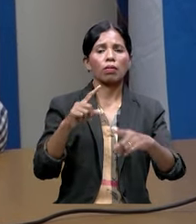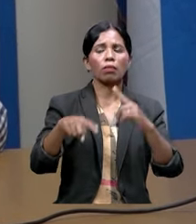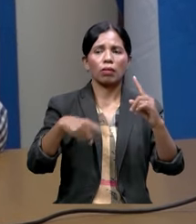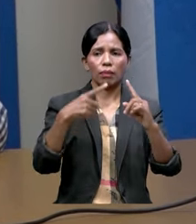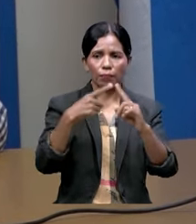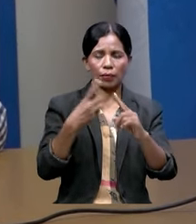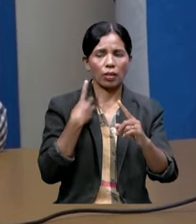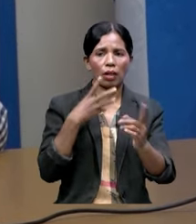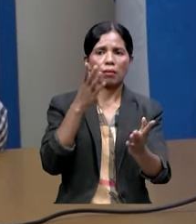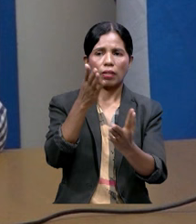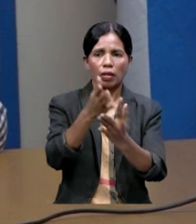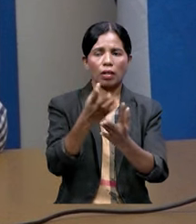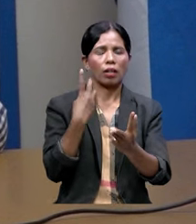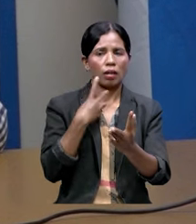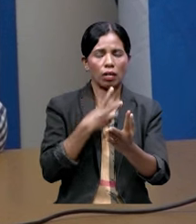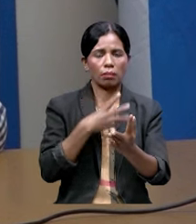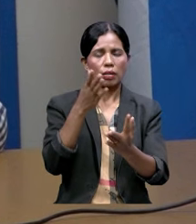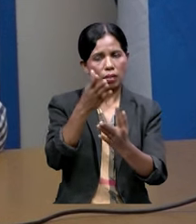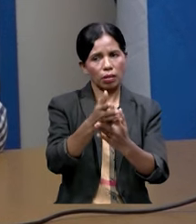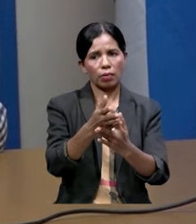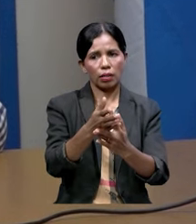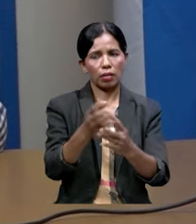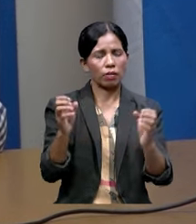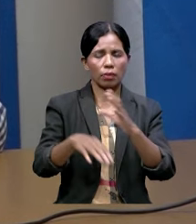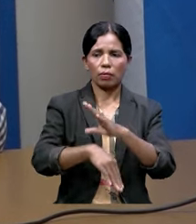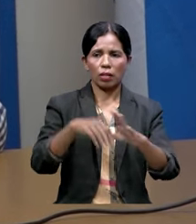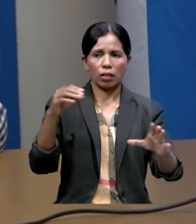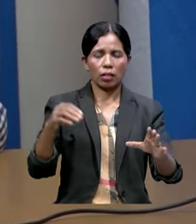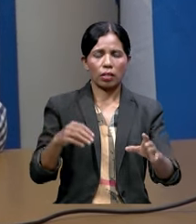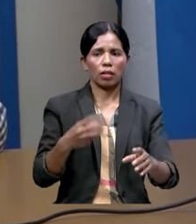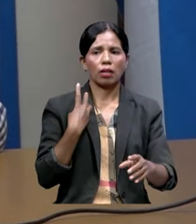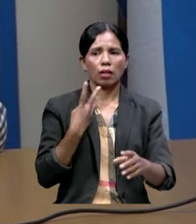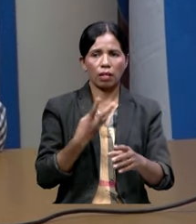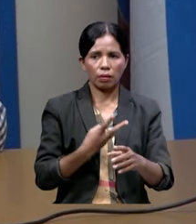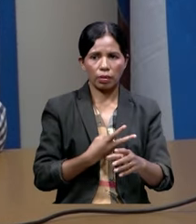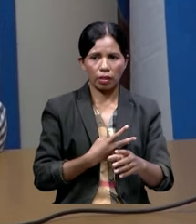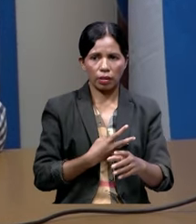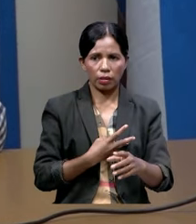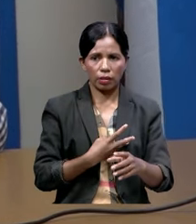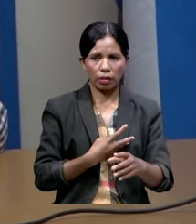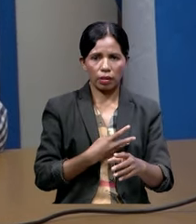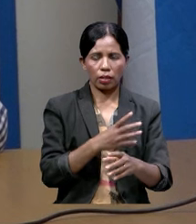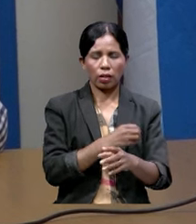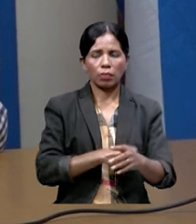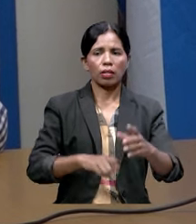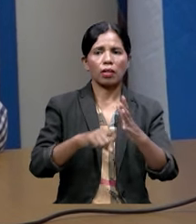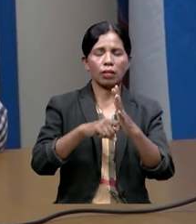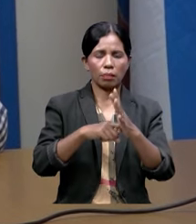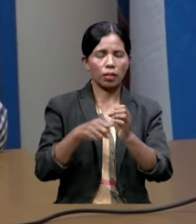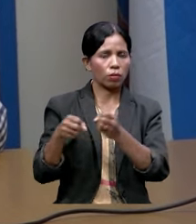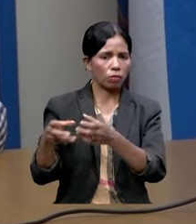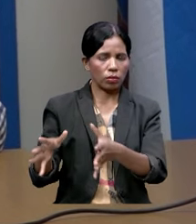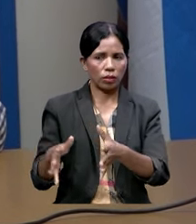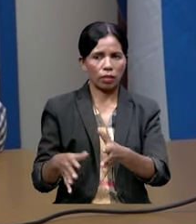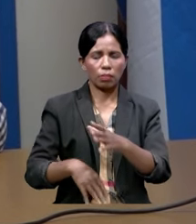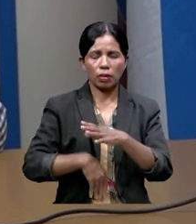atu ami tabikon. Sila dadaan kecuali ami ne dikucilkan